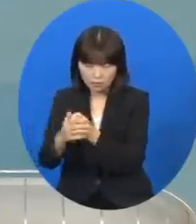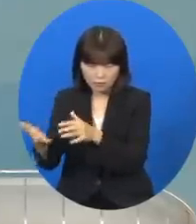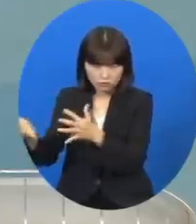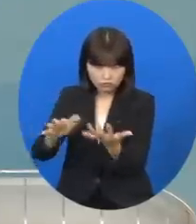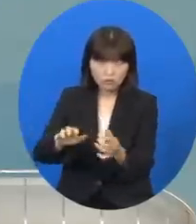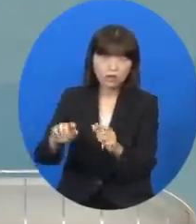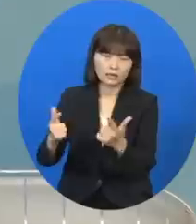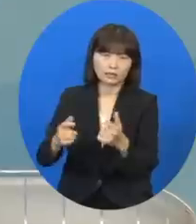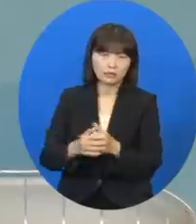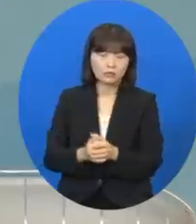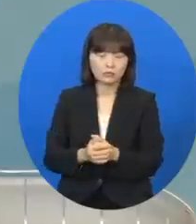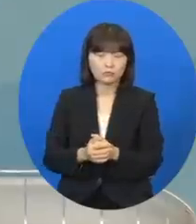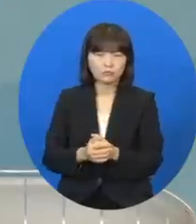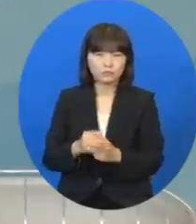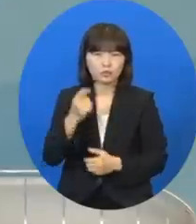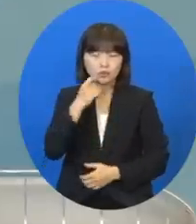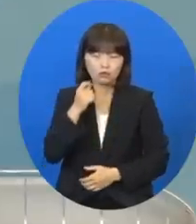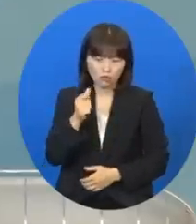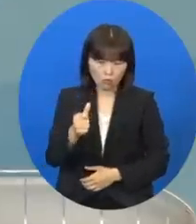경고라고 말씀하셨어요.